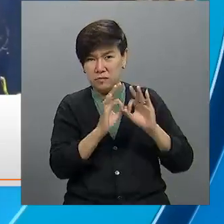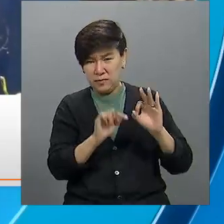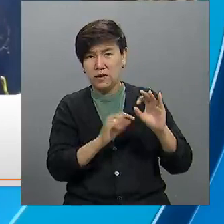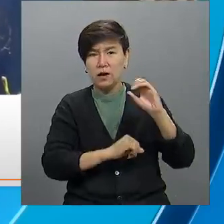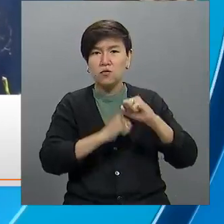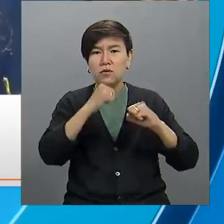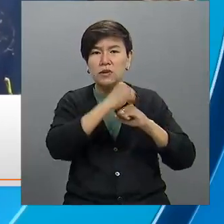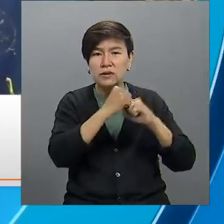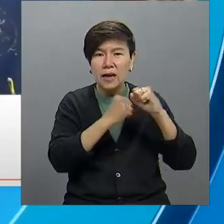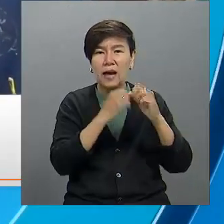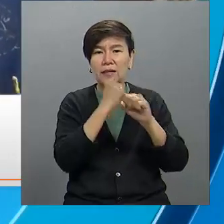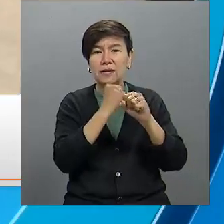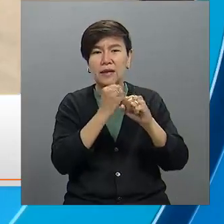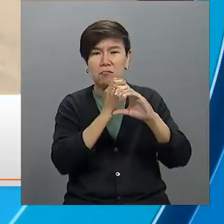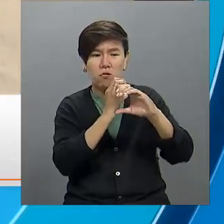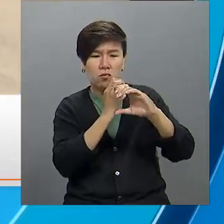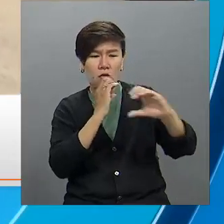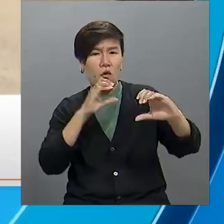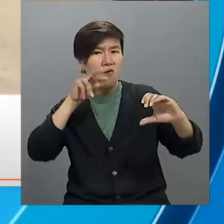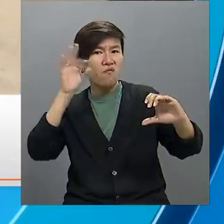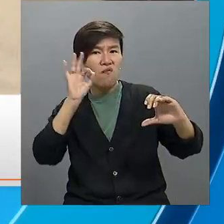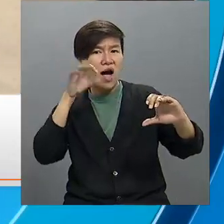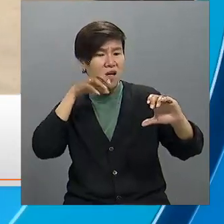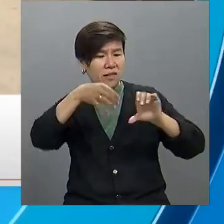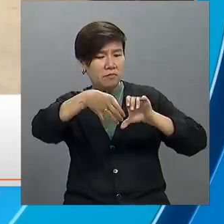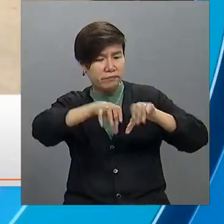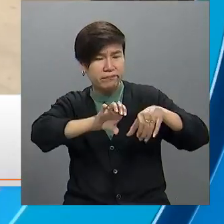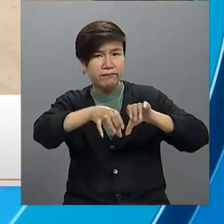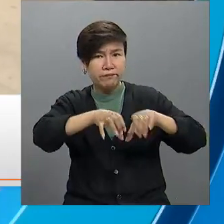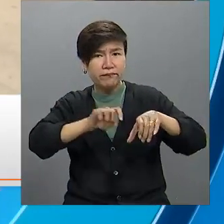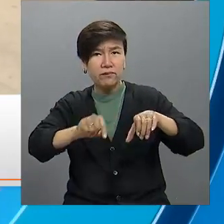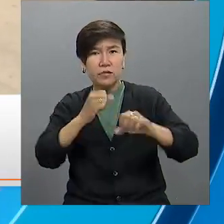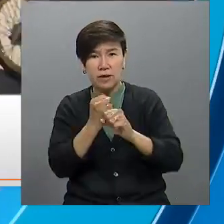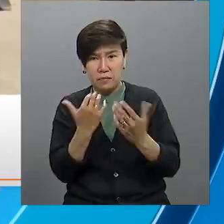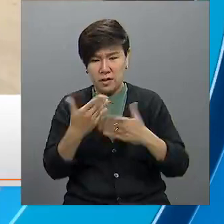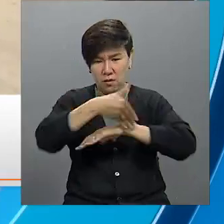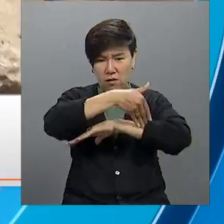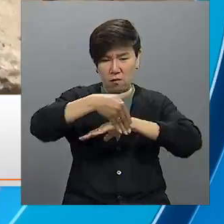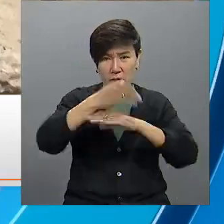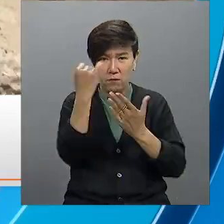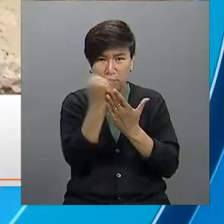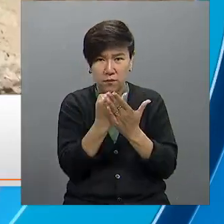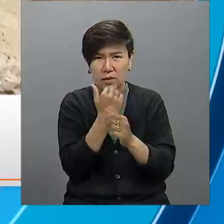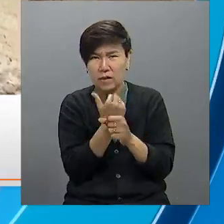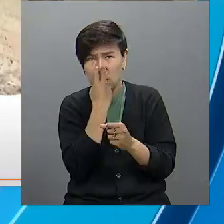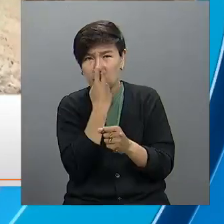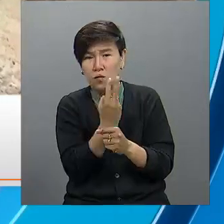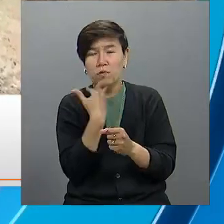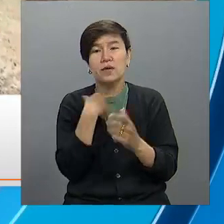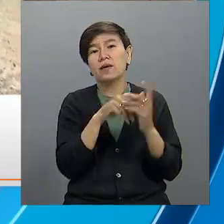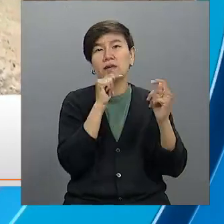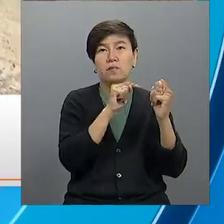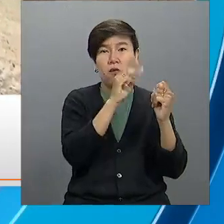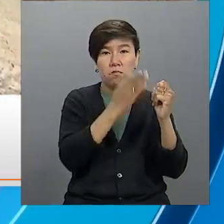ก็สามารถปัจจุบันที่เราออกแบบไว้นะครับส่งน้ำได้เฉพาะในส่วนของตำบลบางสักนะครับ3หมู่บ้านนะ